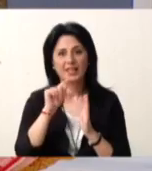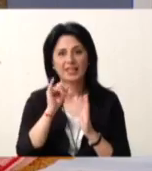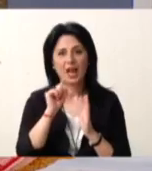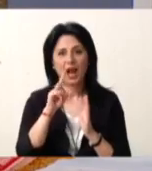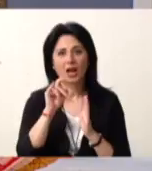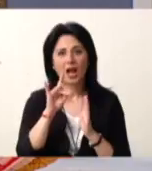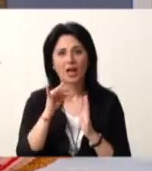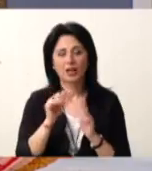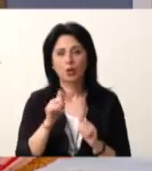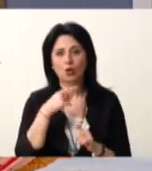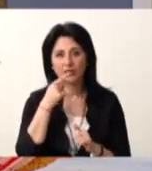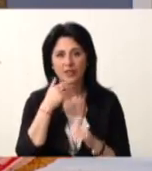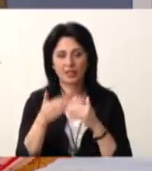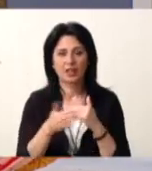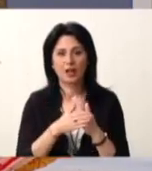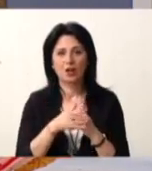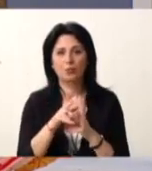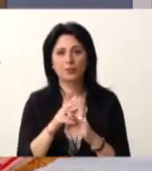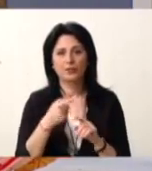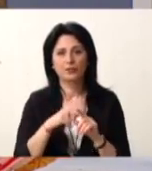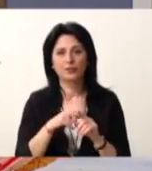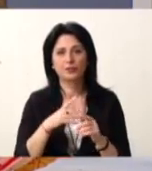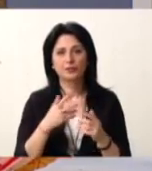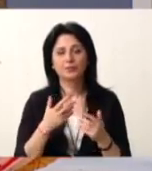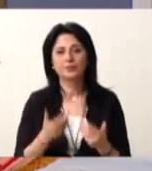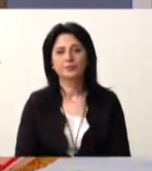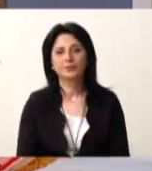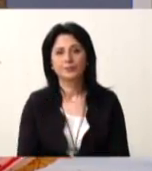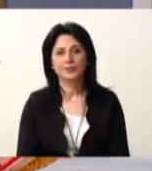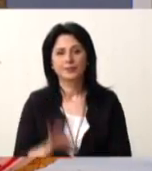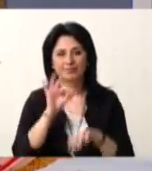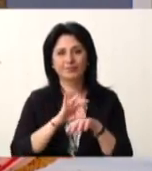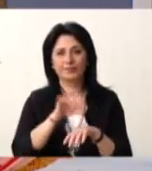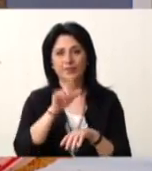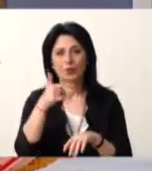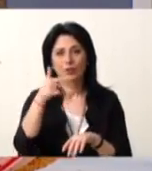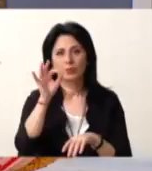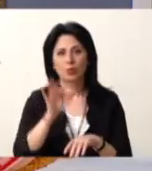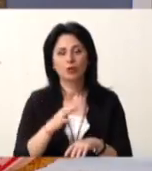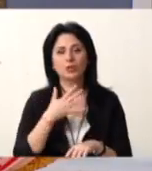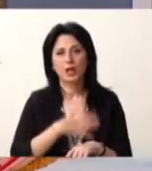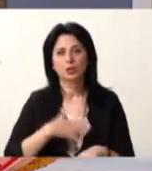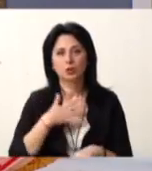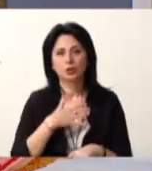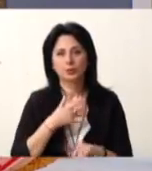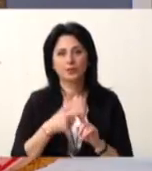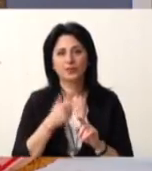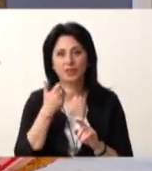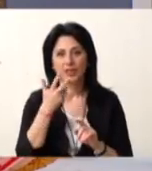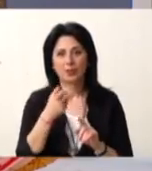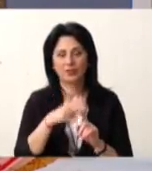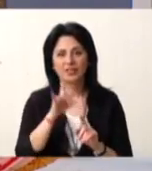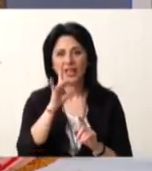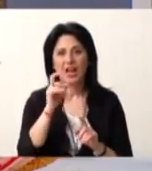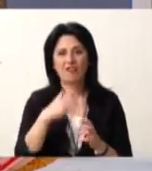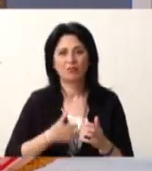როგორც თქვით, დაახლოებით ჩანსახი პაციენტების 20% აწუხებს, გამოვლენილია ეს რეფლუქსი,